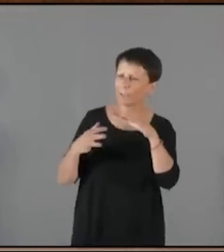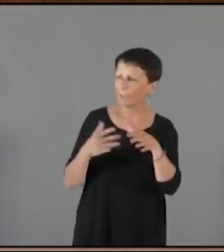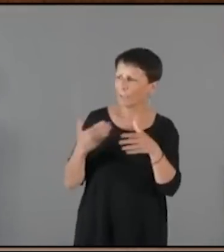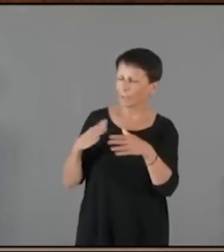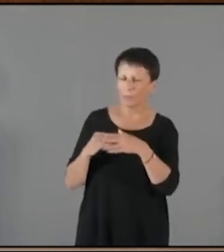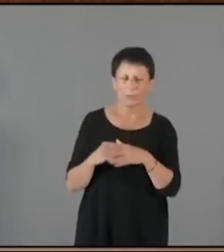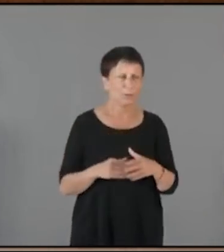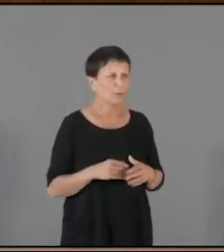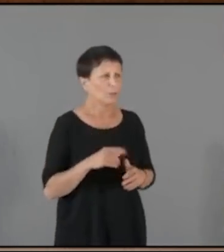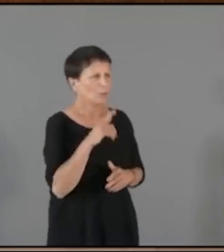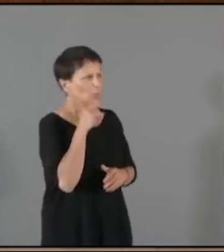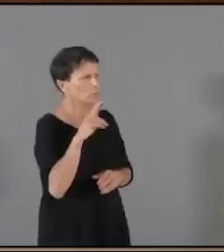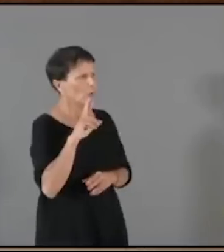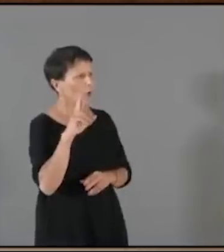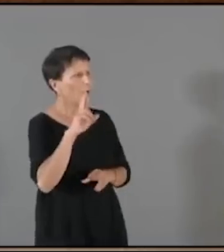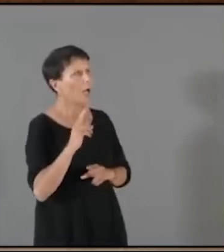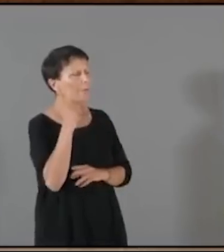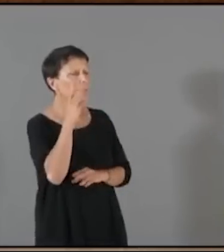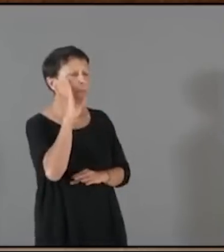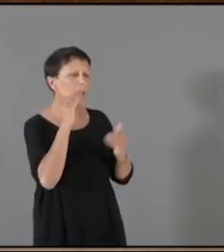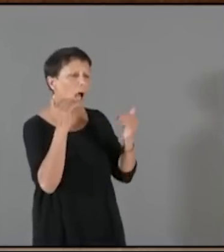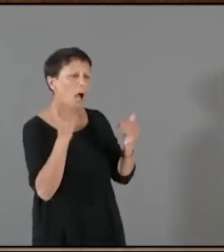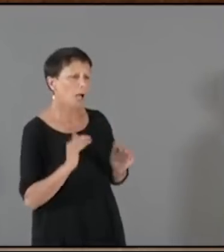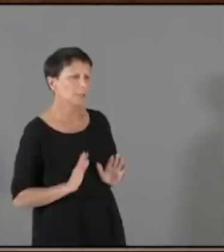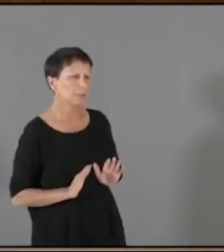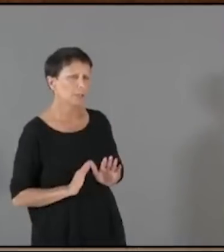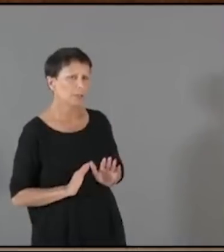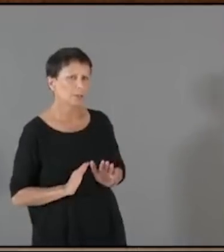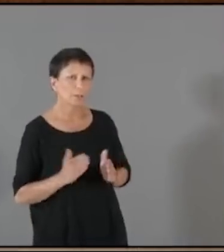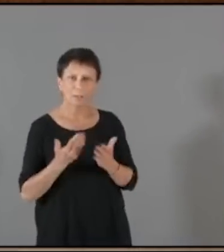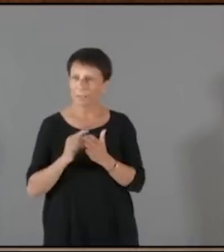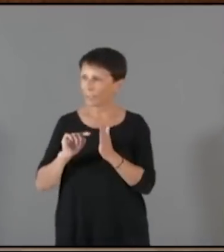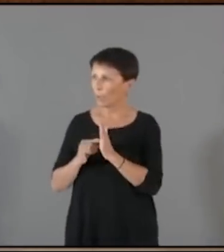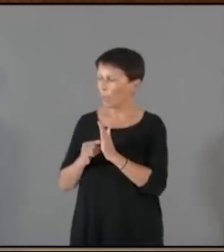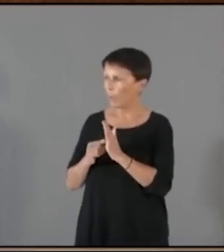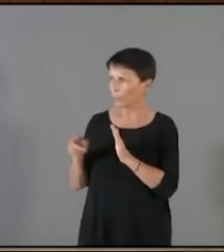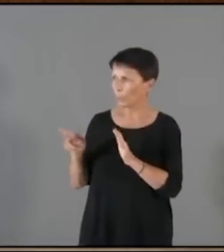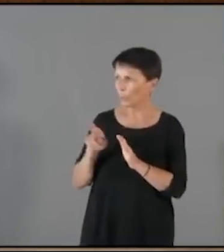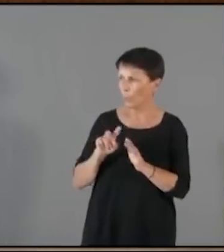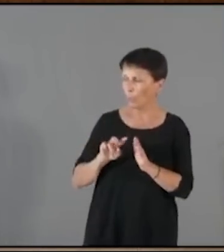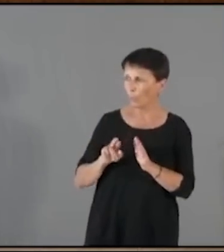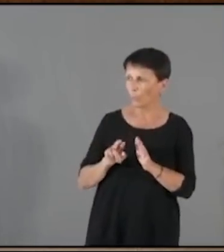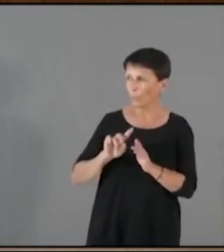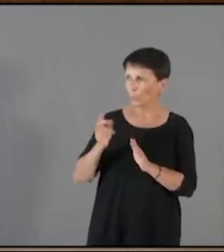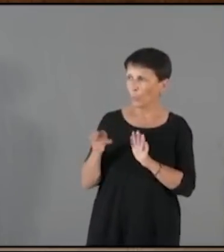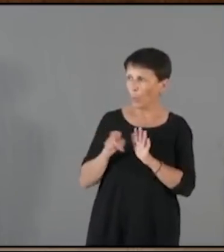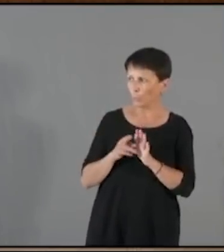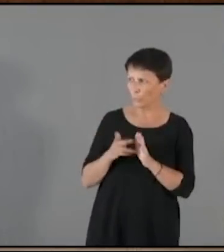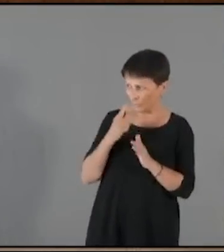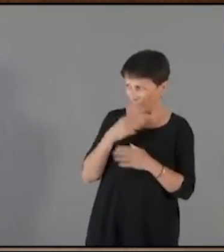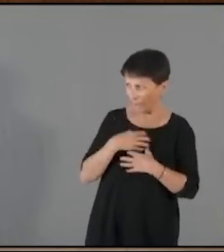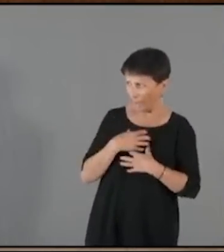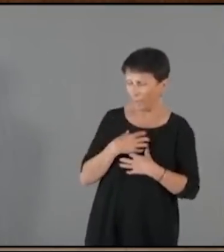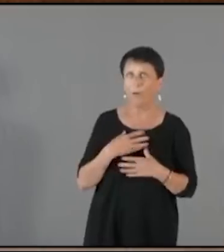possible. C'est le point de non-retour. Comment? C'est le point de non-retour. Non, mais le grand terme vous crispe à ce point. Le grand